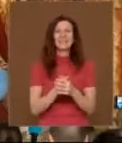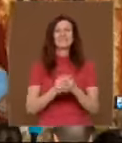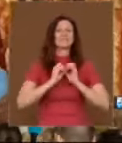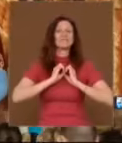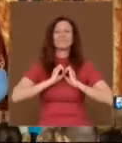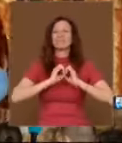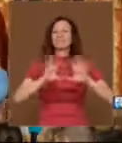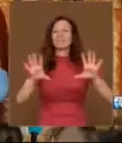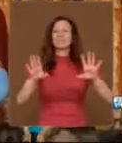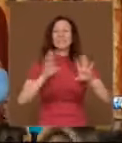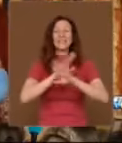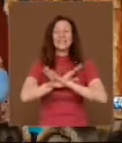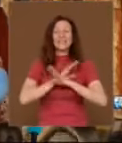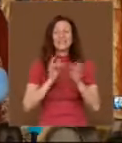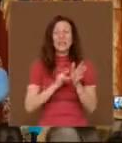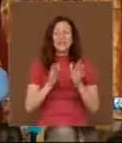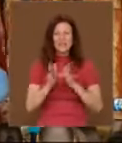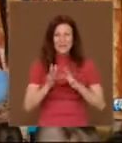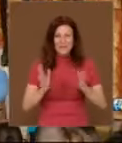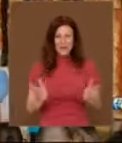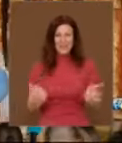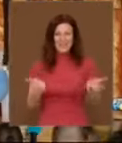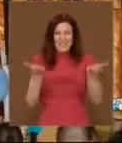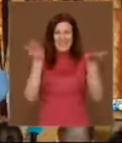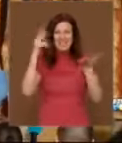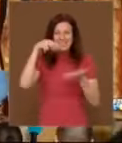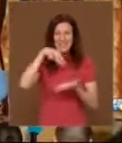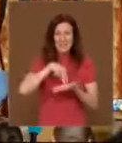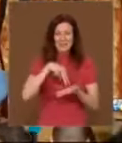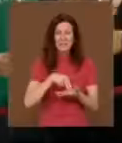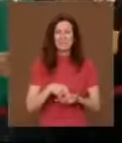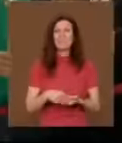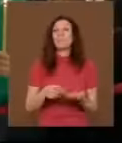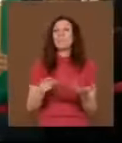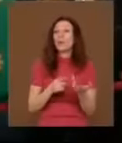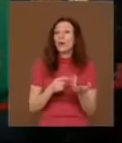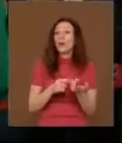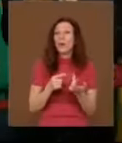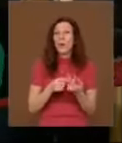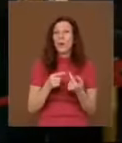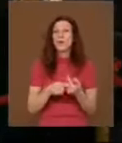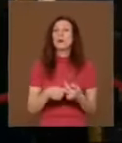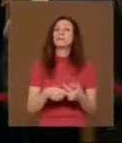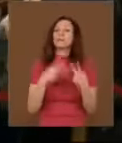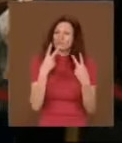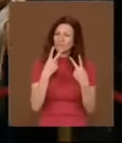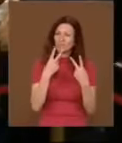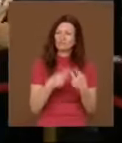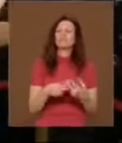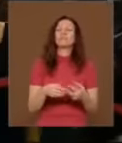Христовото възкресение, като многократно в богослужението и в